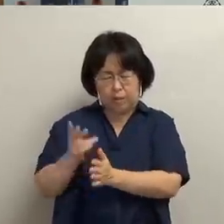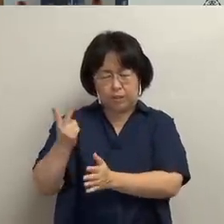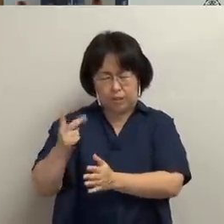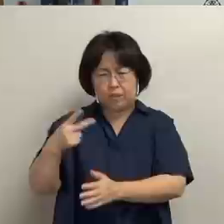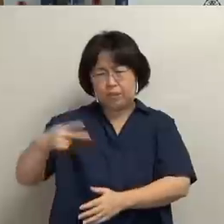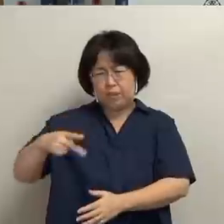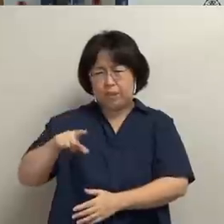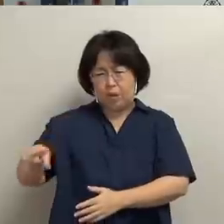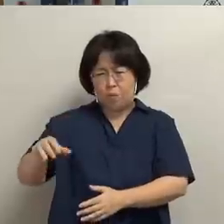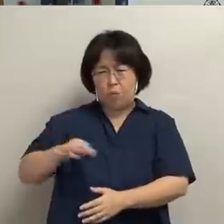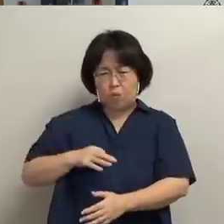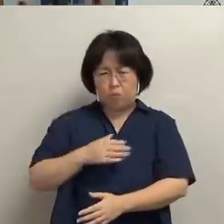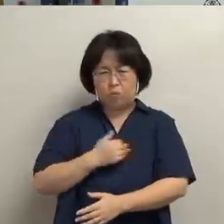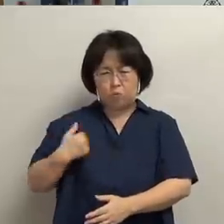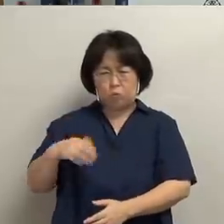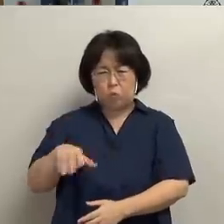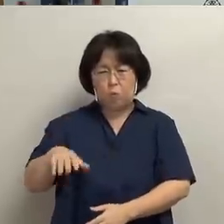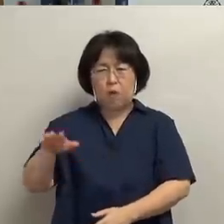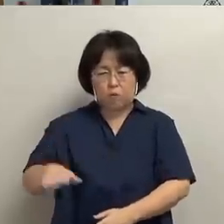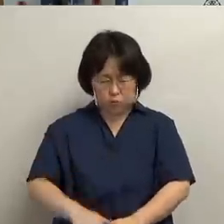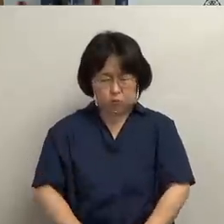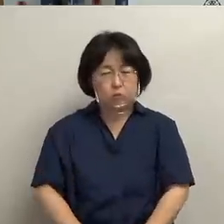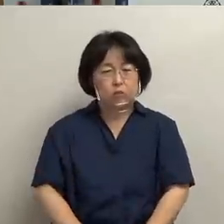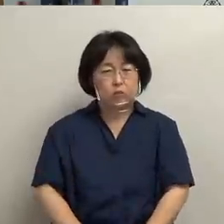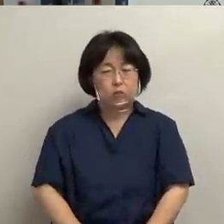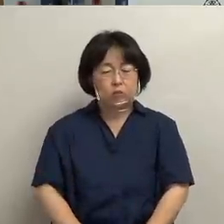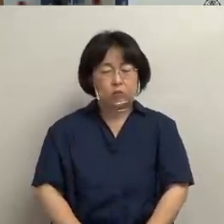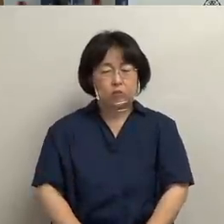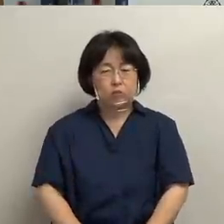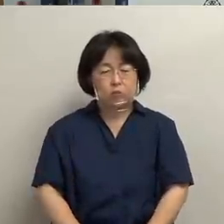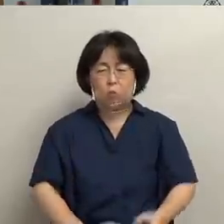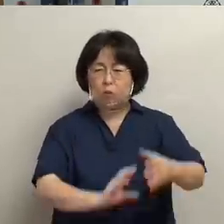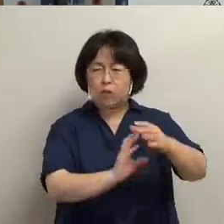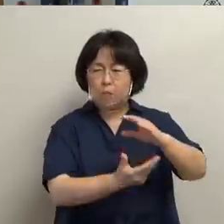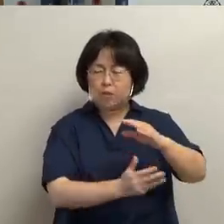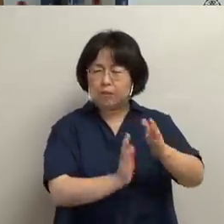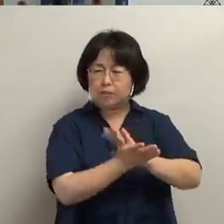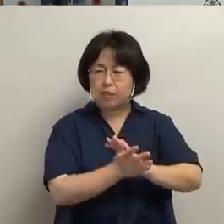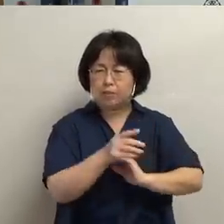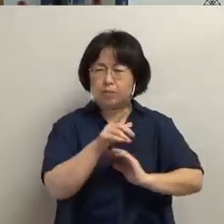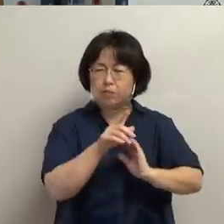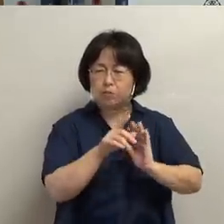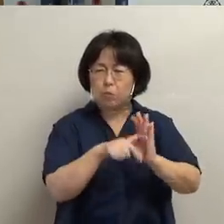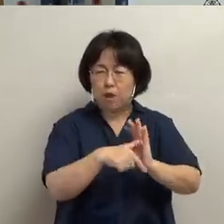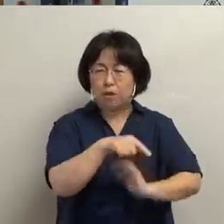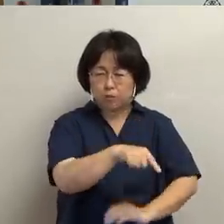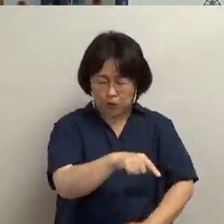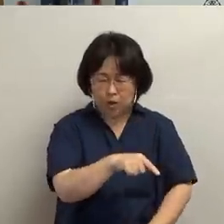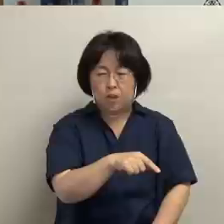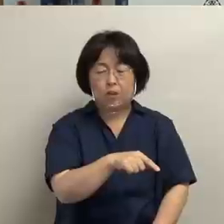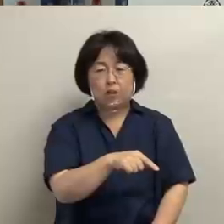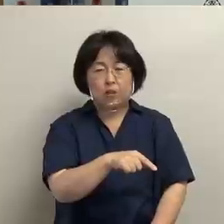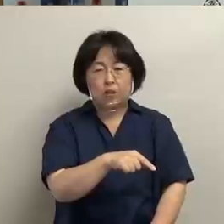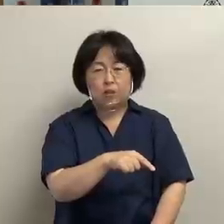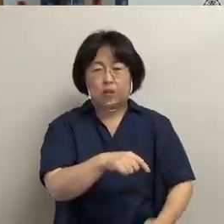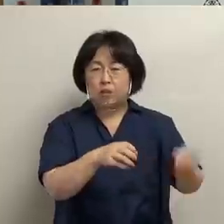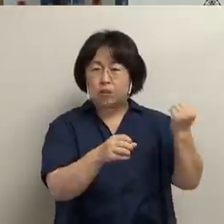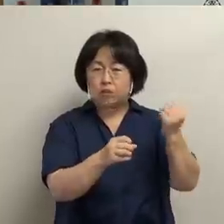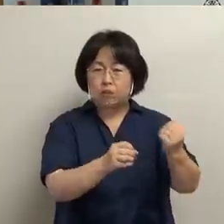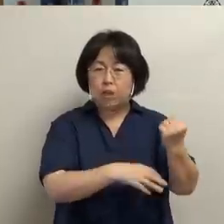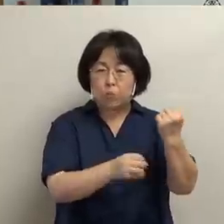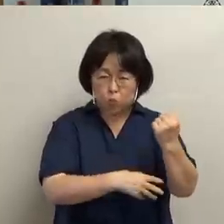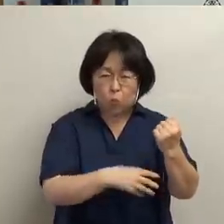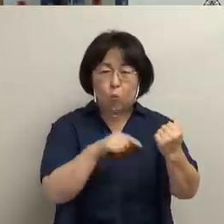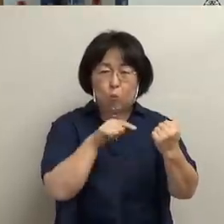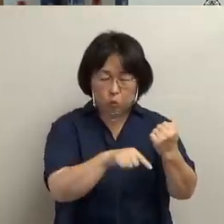県レベルなんですけども1点山梨県産がですねあのえええなんか買い物を利用して